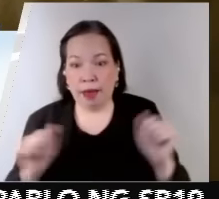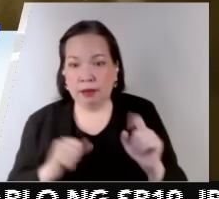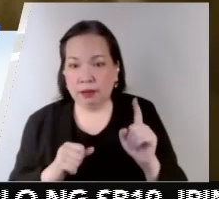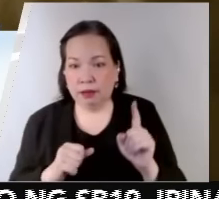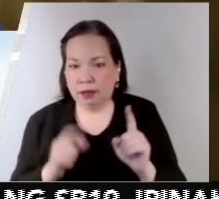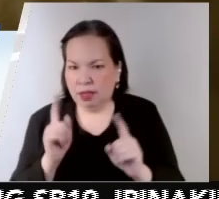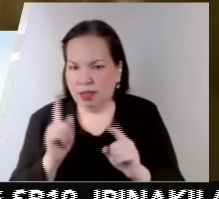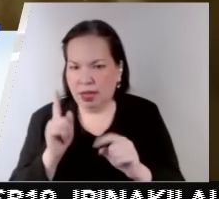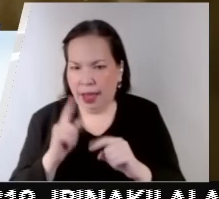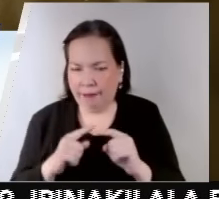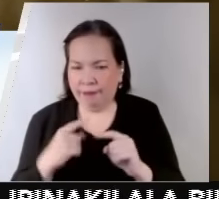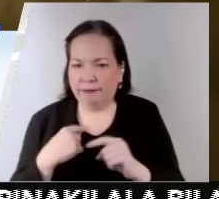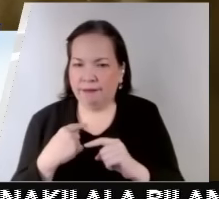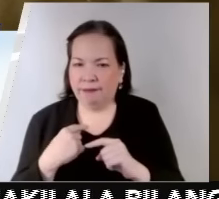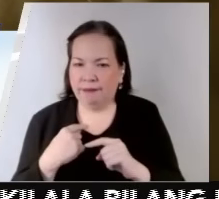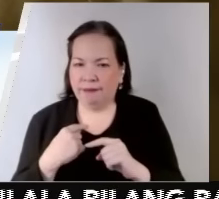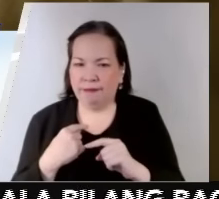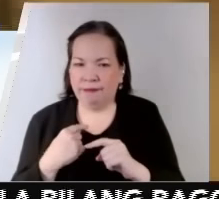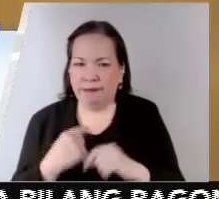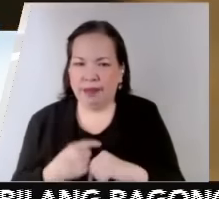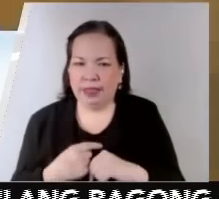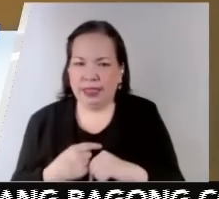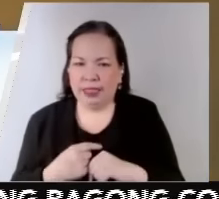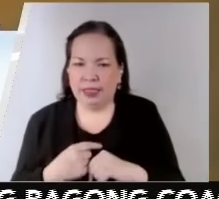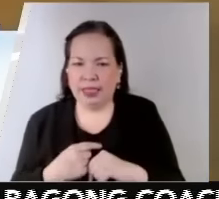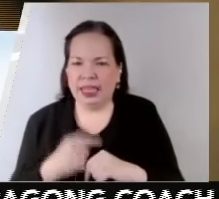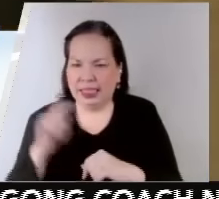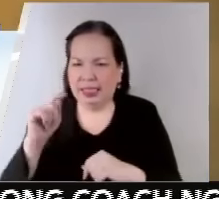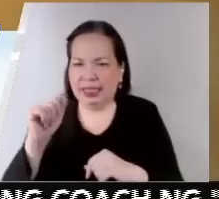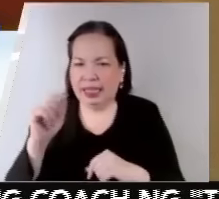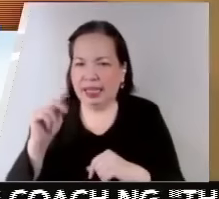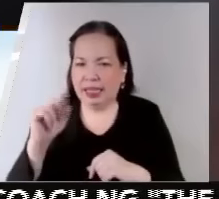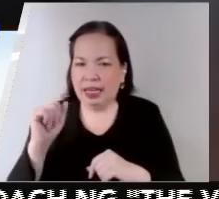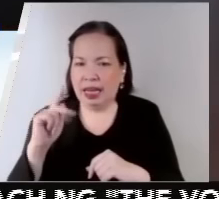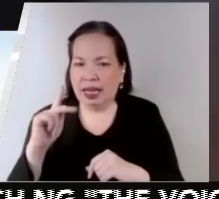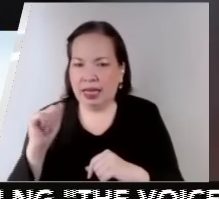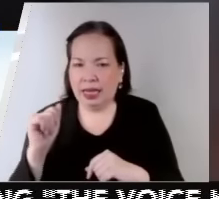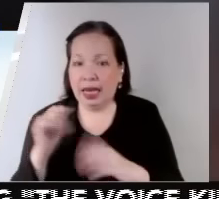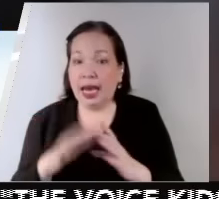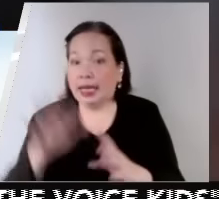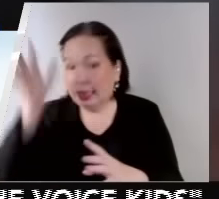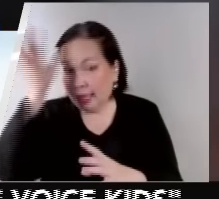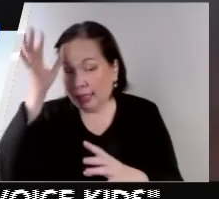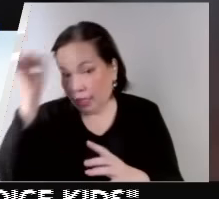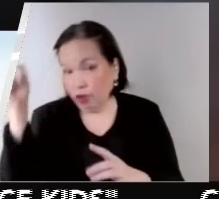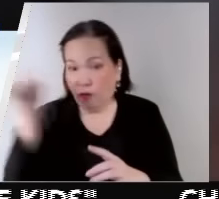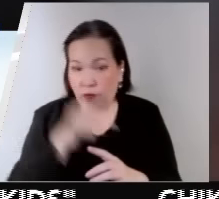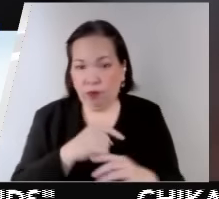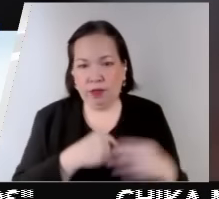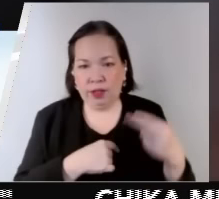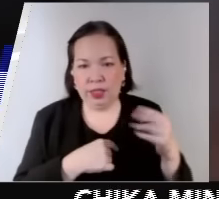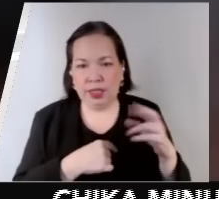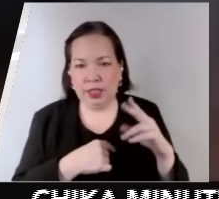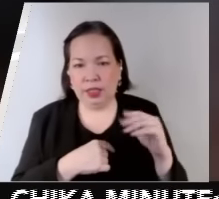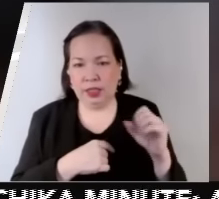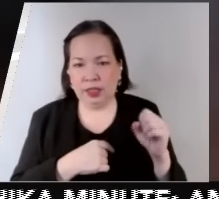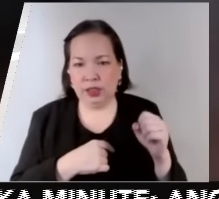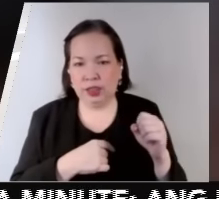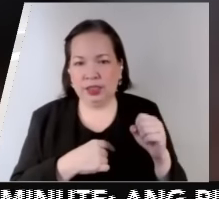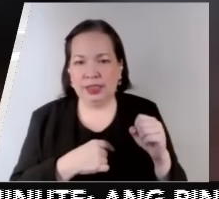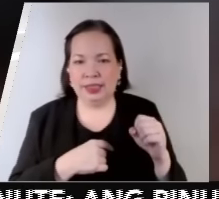Wu bilang si Shikara Tanaka, ang ama ni Hiroshi. Ako si Jackie Wu. Pulang Araw, mite